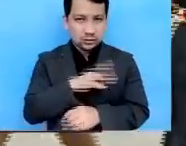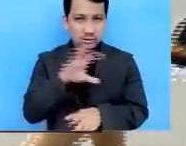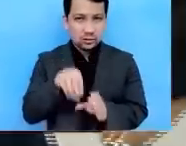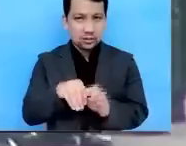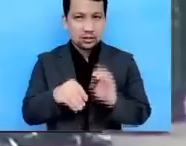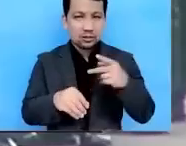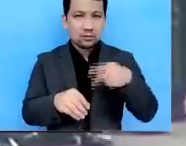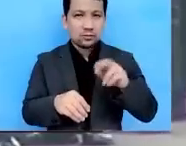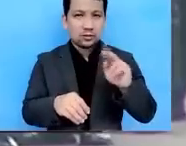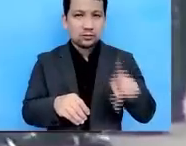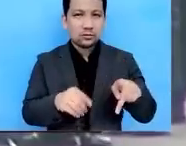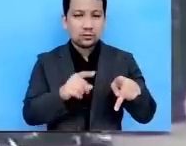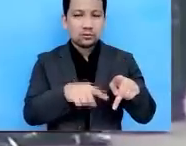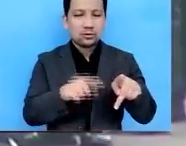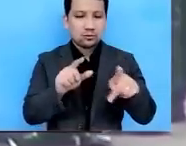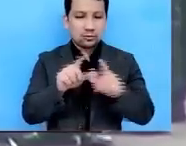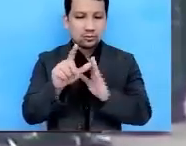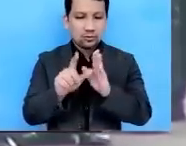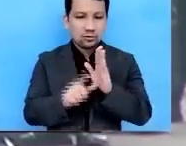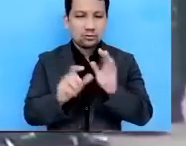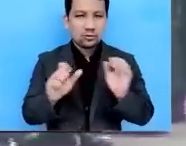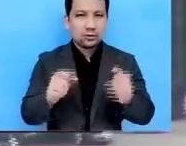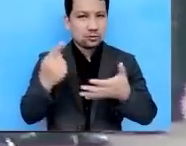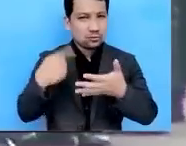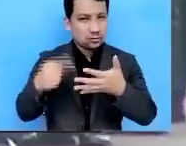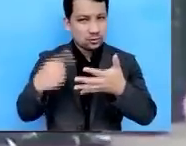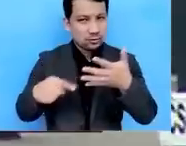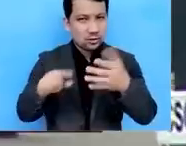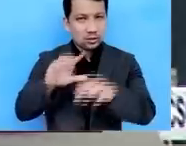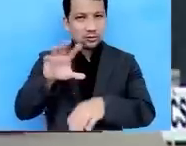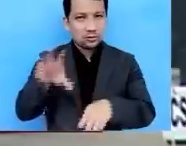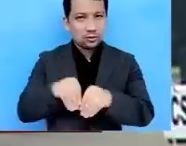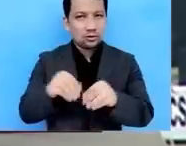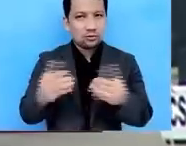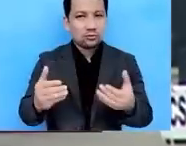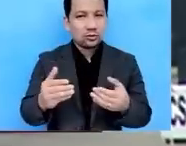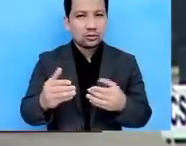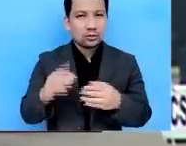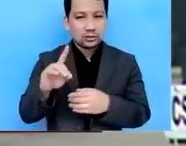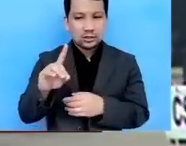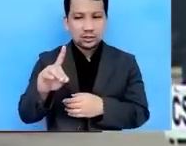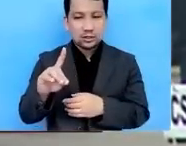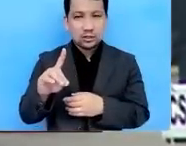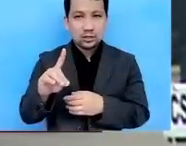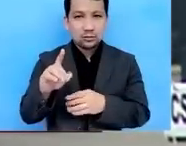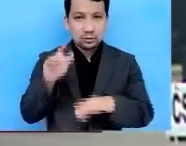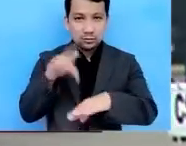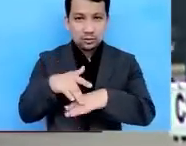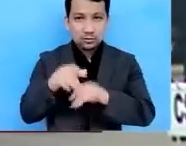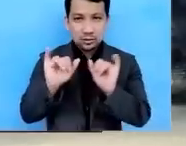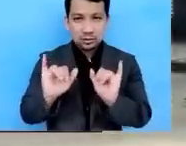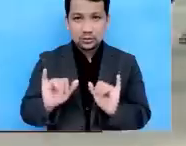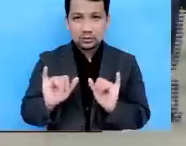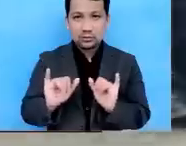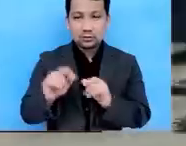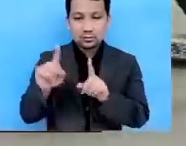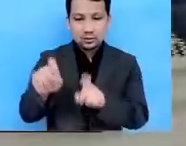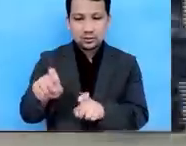PNP Anti-Cybercrime Group, kinukumpirma pa nila ang umunoy data breach. Gumawa na raw ng assessment at testing kaugnay